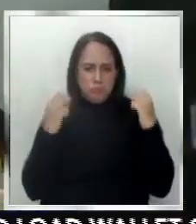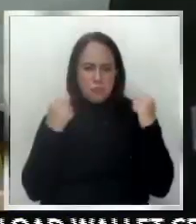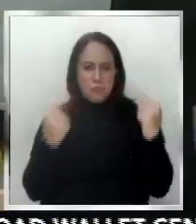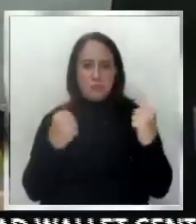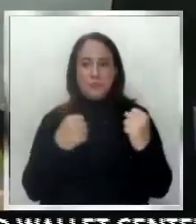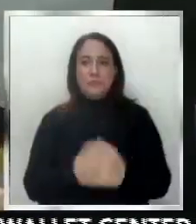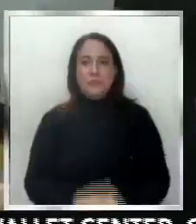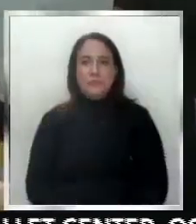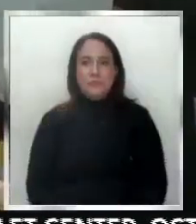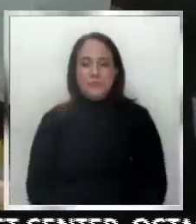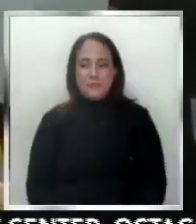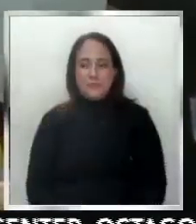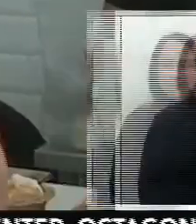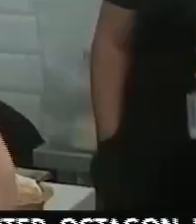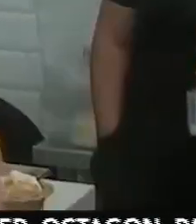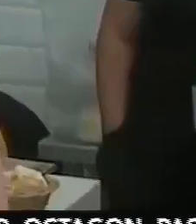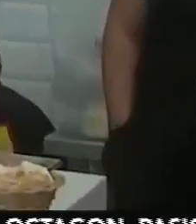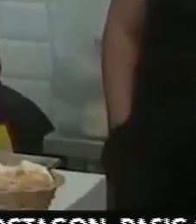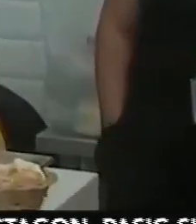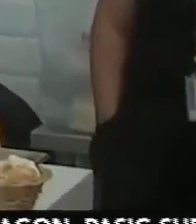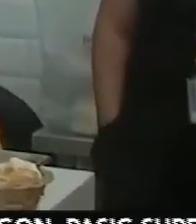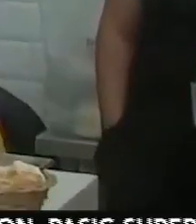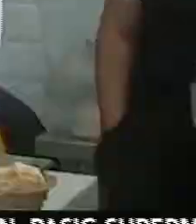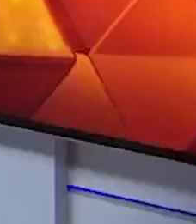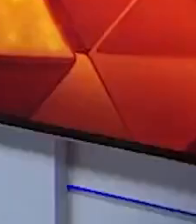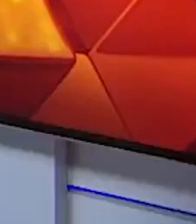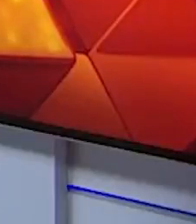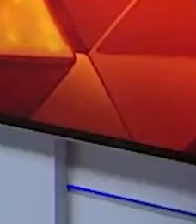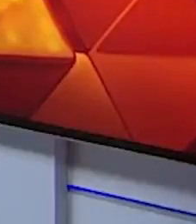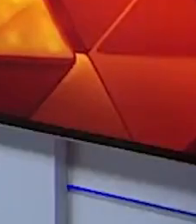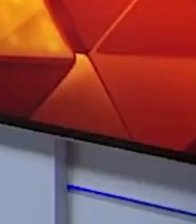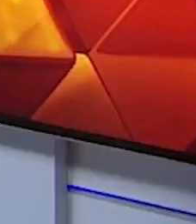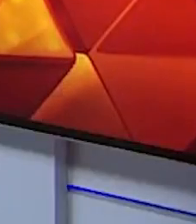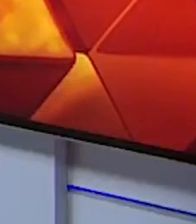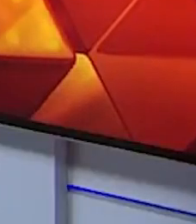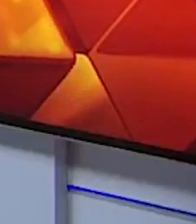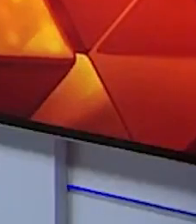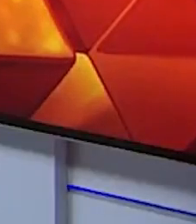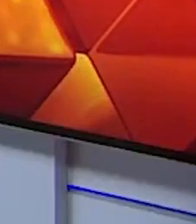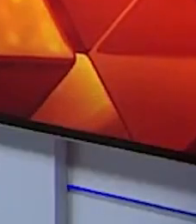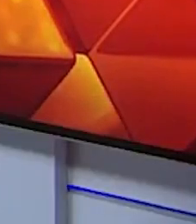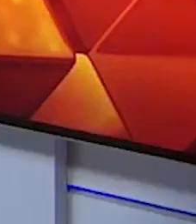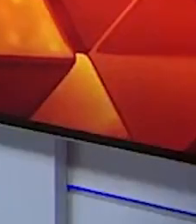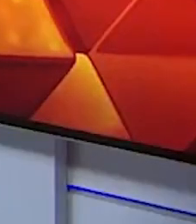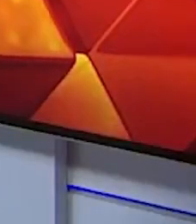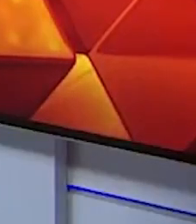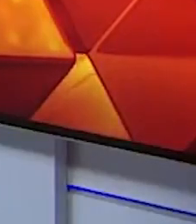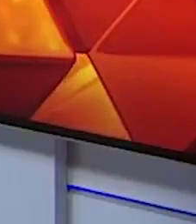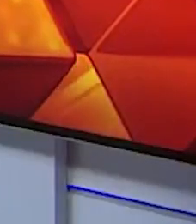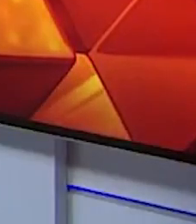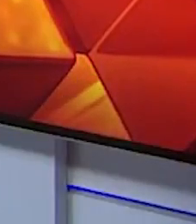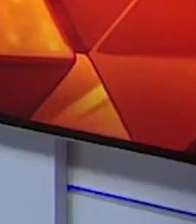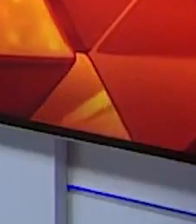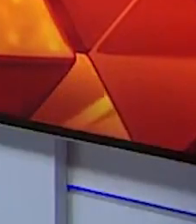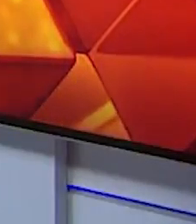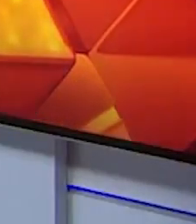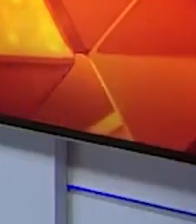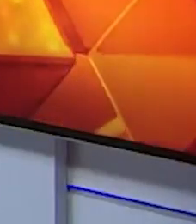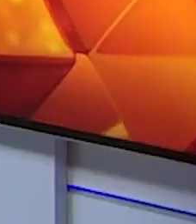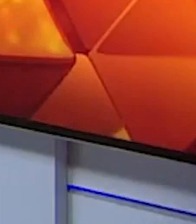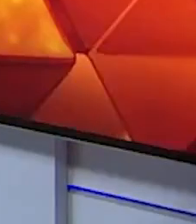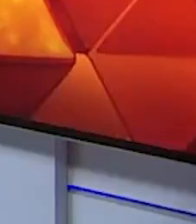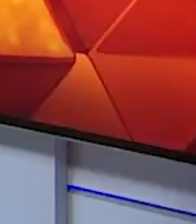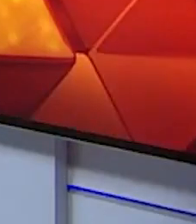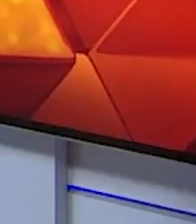Carampel, updated showbiz happenings. Para sa mas mahabang chikahan, visit and subscribe to GMA Integrated News